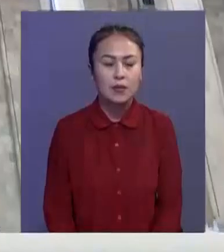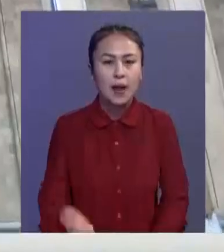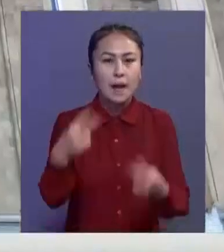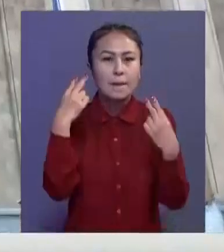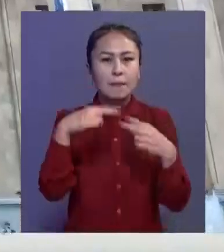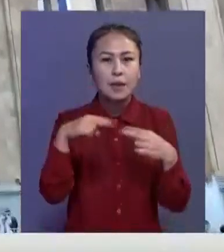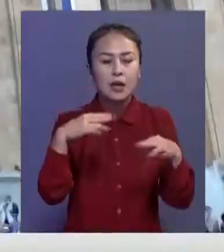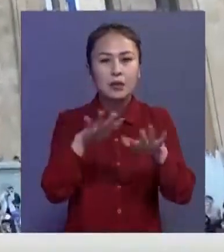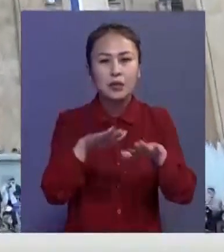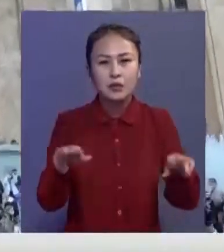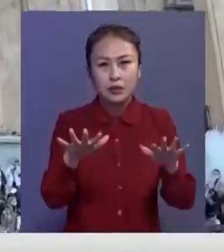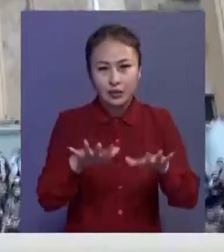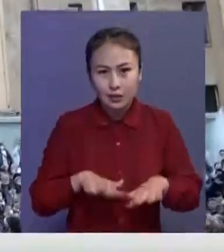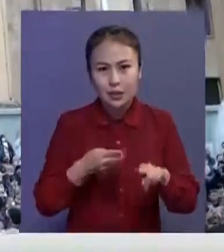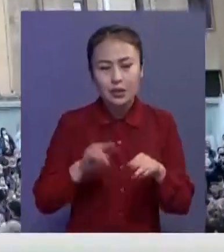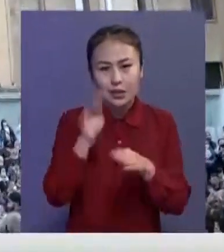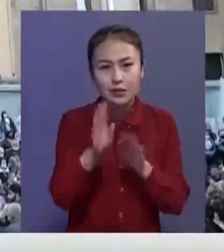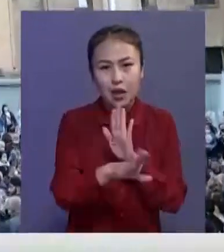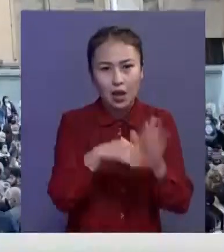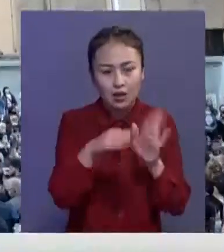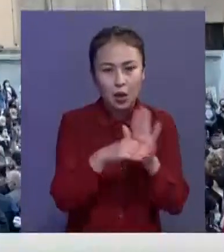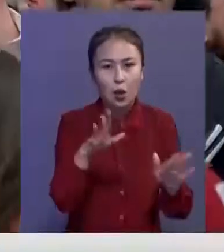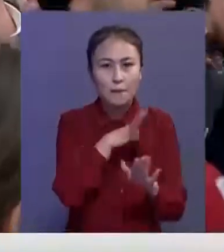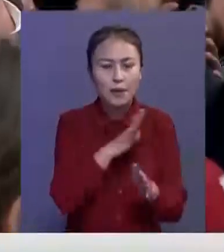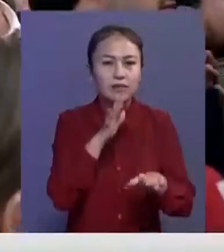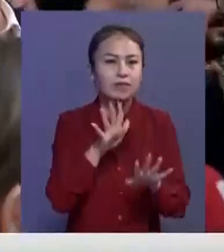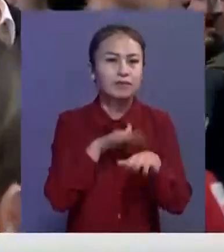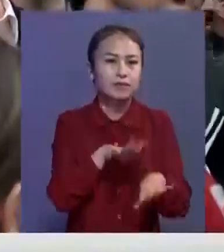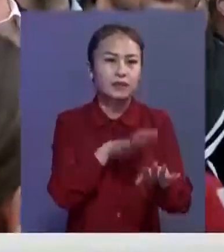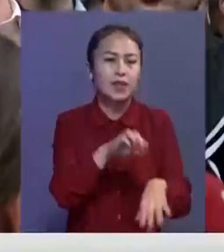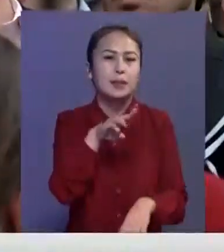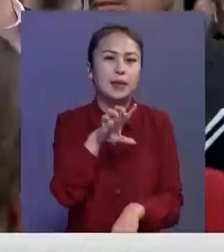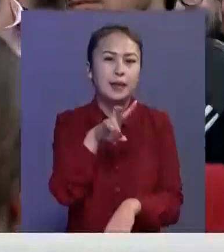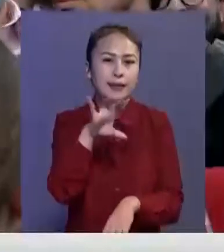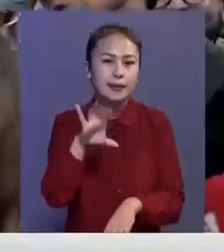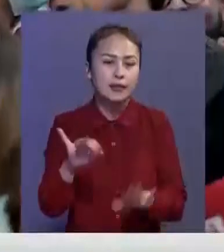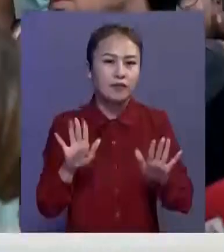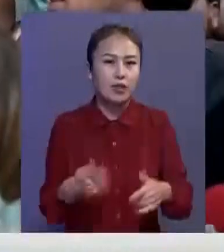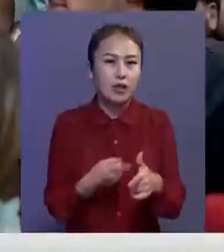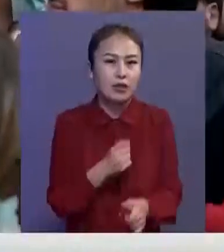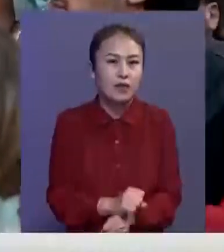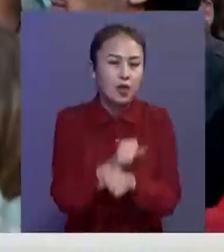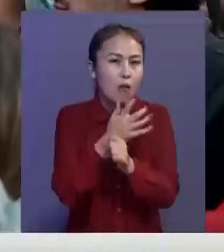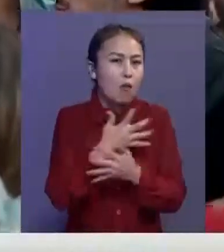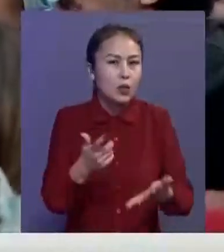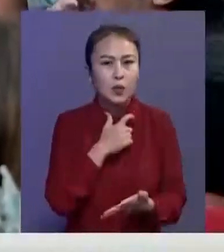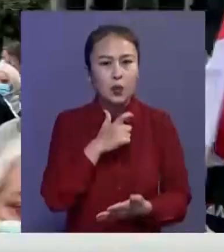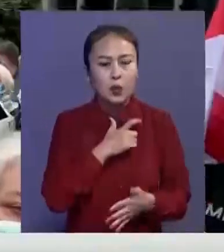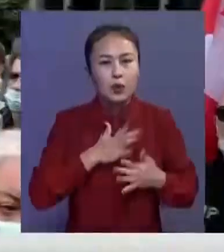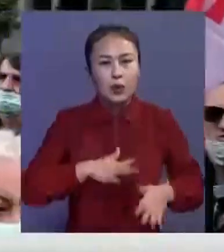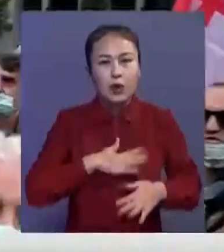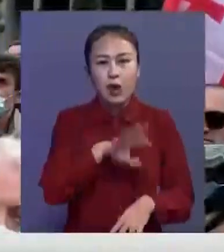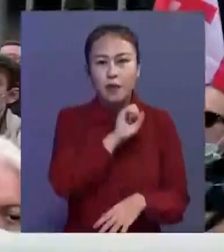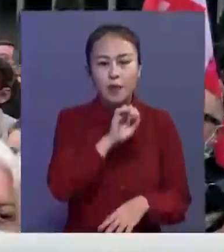Парламенттік сайлау нәтижесімен келіспейтін оппозиция өкілдері Тбилисиде көшеге шықты. Демонстраттардың айтуынша, ең көп дауыс жинаған Грузин Арман